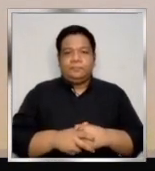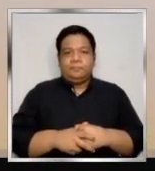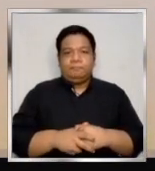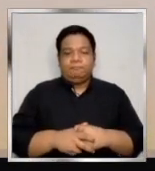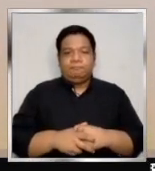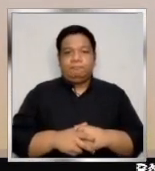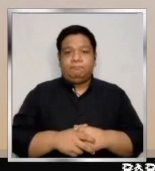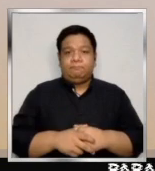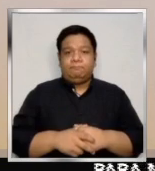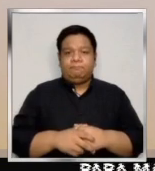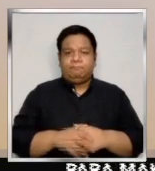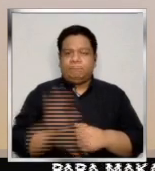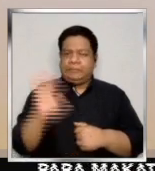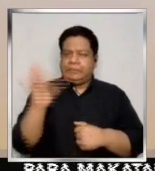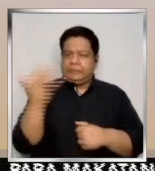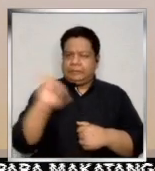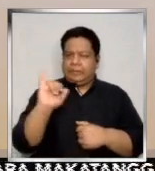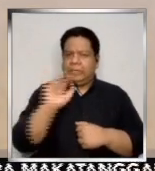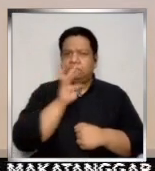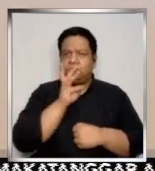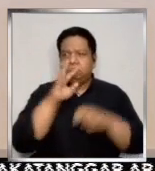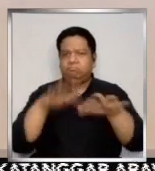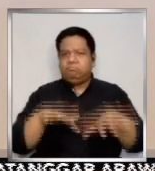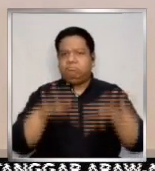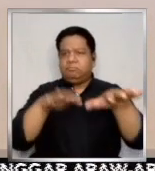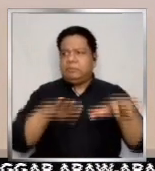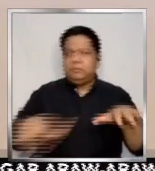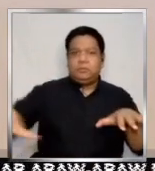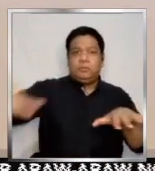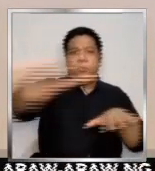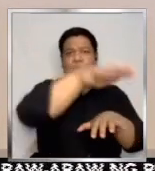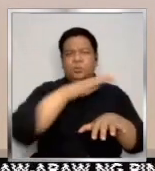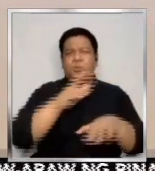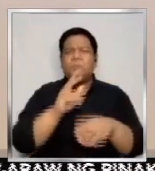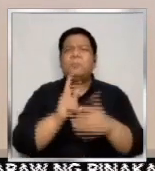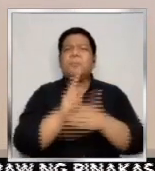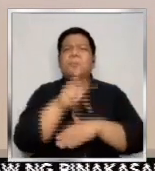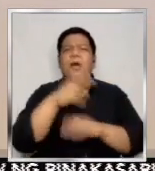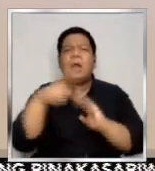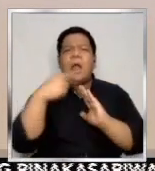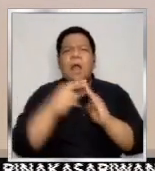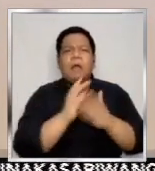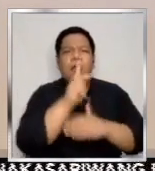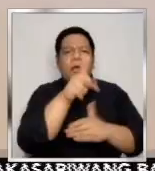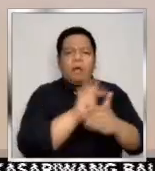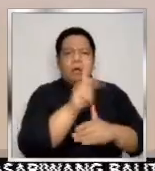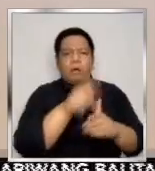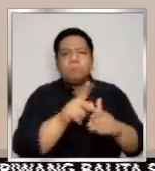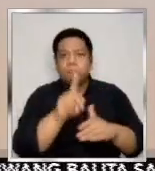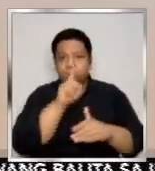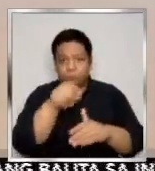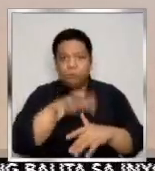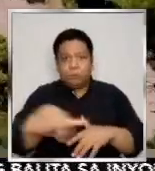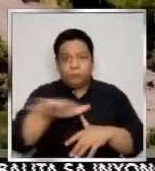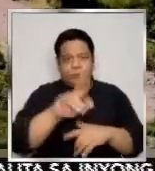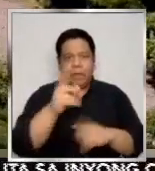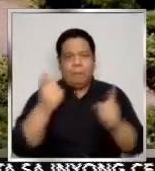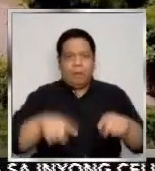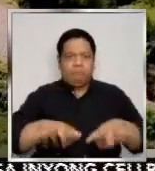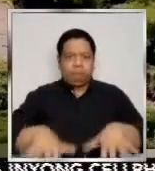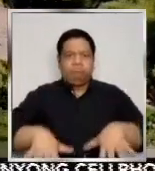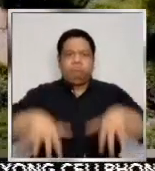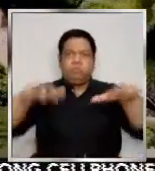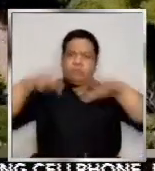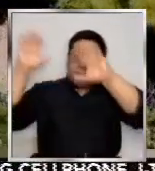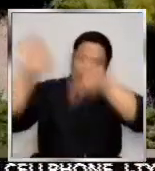Nagbistulang dagat ang malawak na palayang ito sa Balutakay, Digos City, Davao del Sur matapos umulan ng halos 6 na oras. Ayon